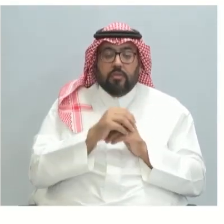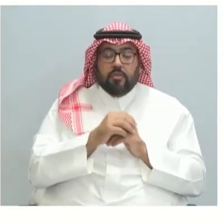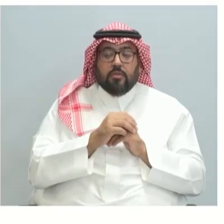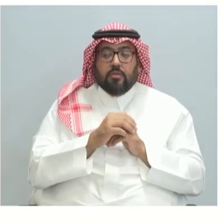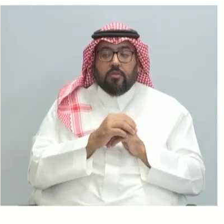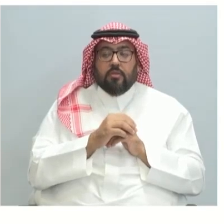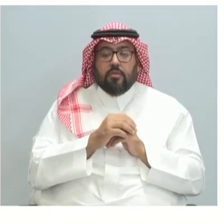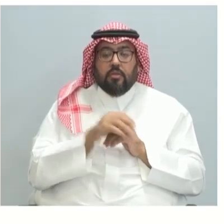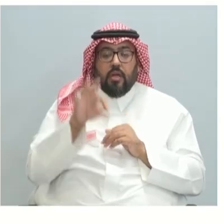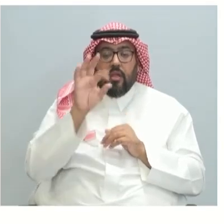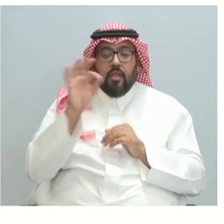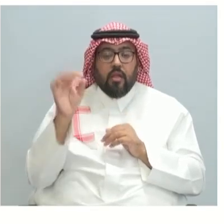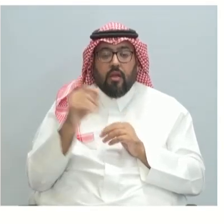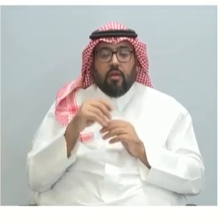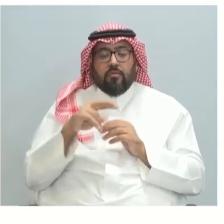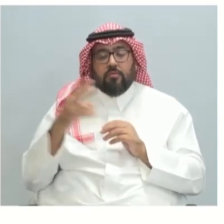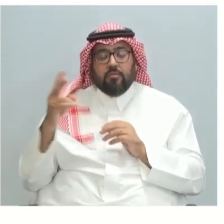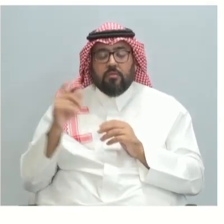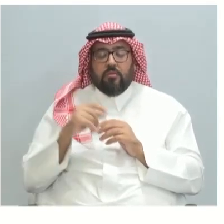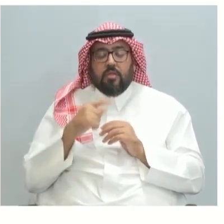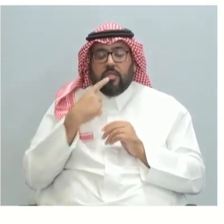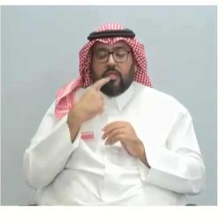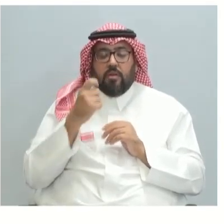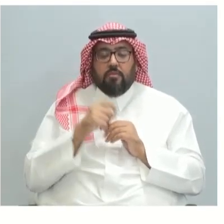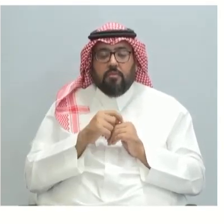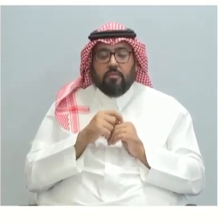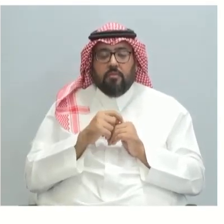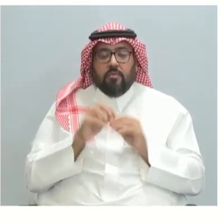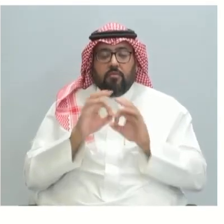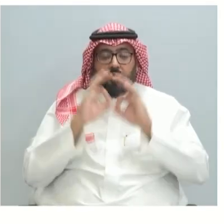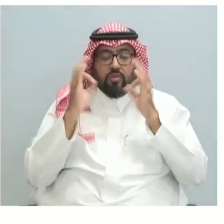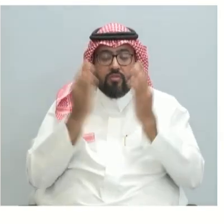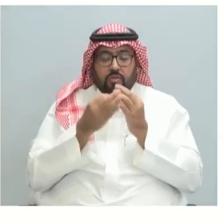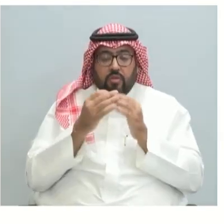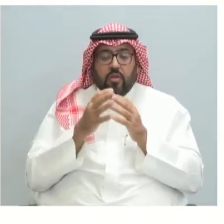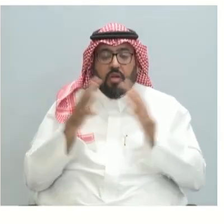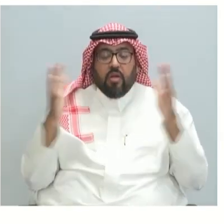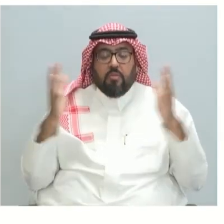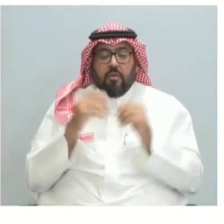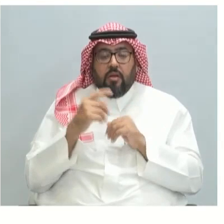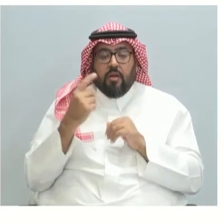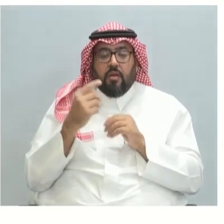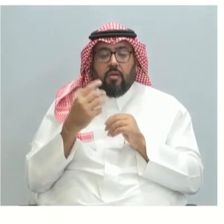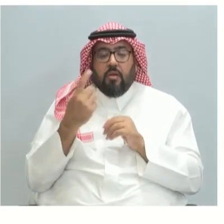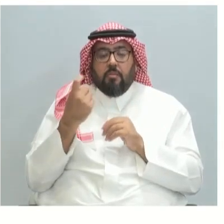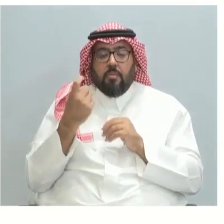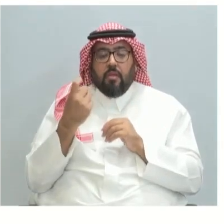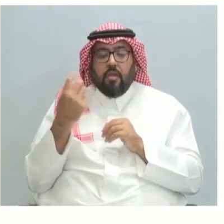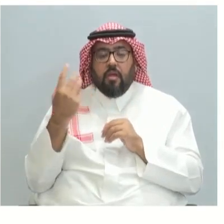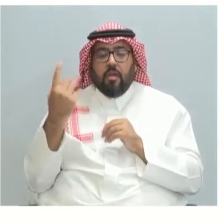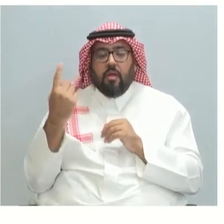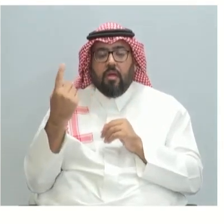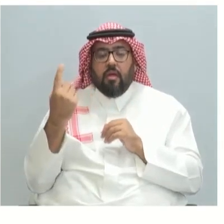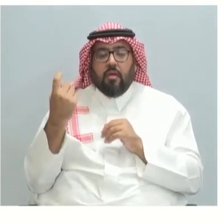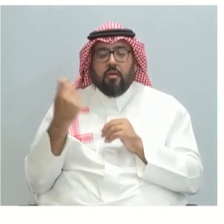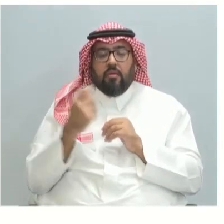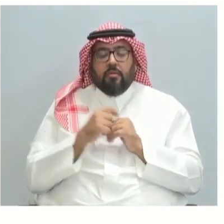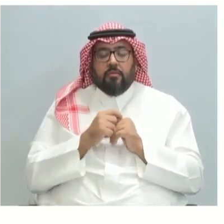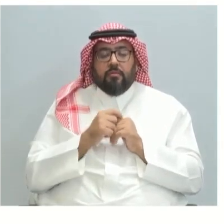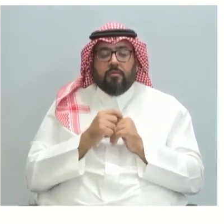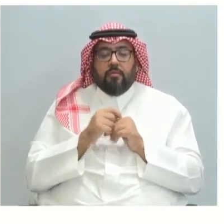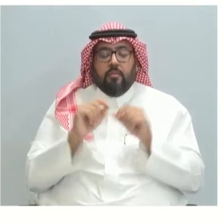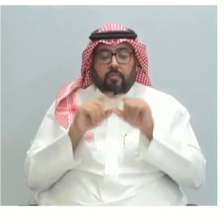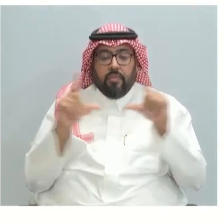استبيانهم اختاروا اكثر من نوع فلذلك اصبح المجموع لدينا اكبر من مئه في المئه اذا لا يمكن تمثيل هذه